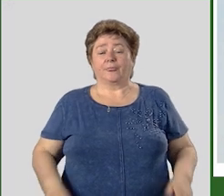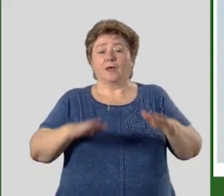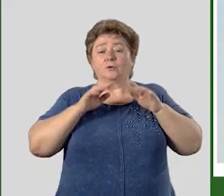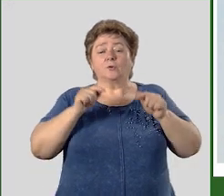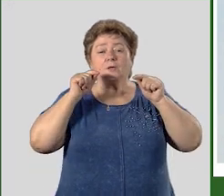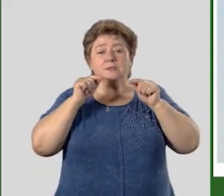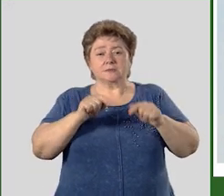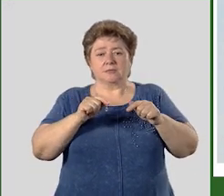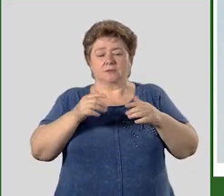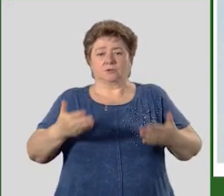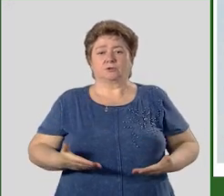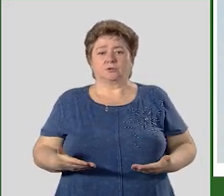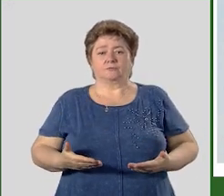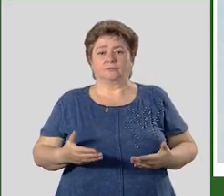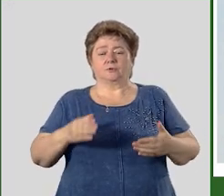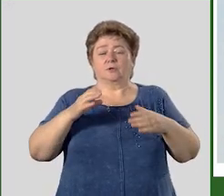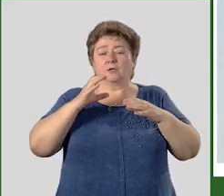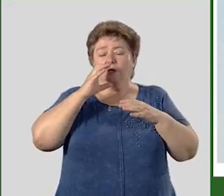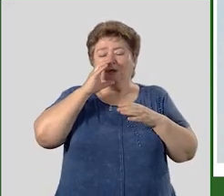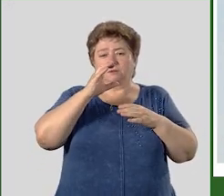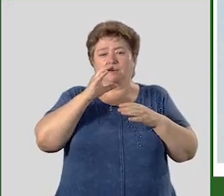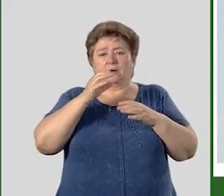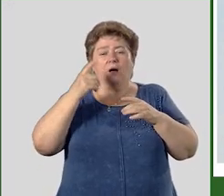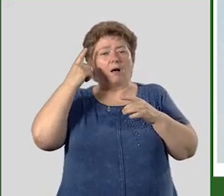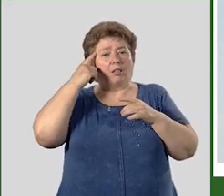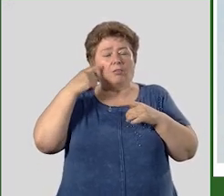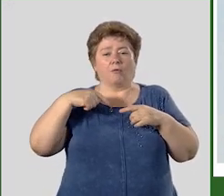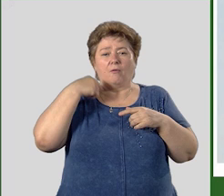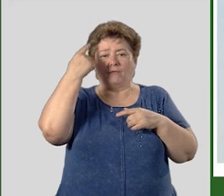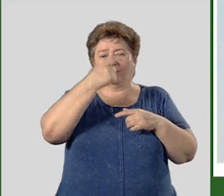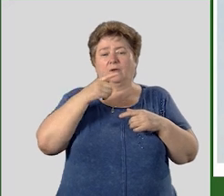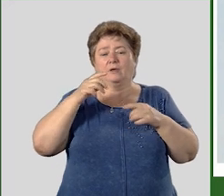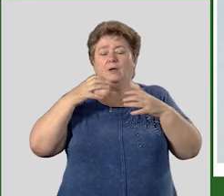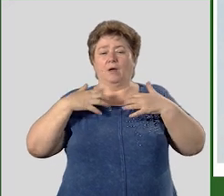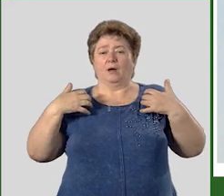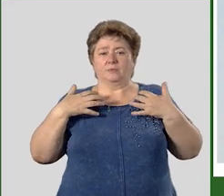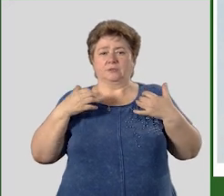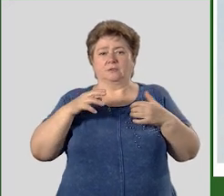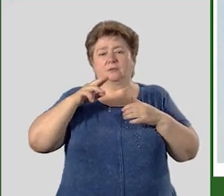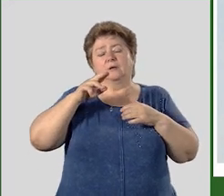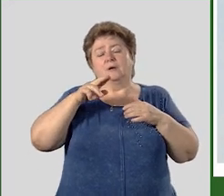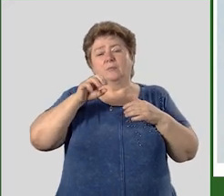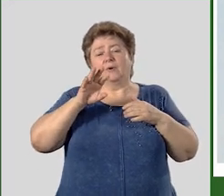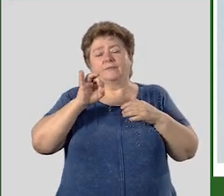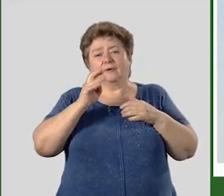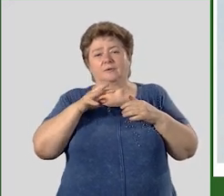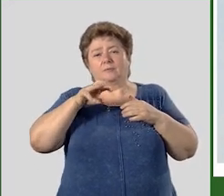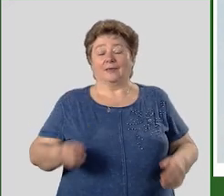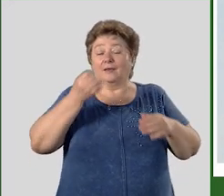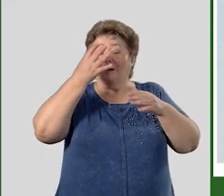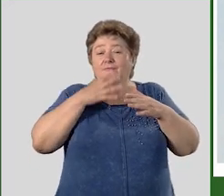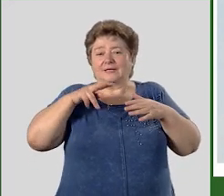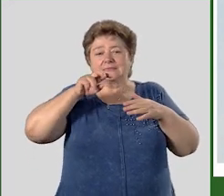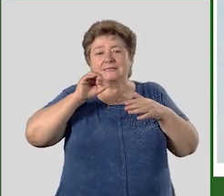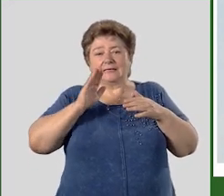Только здесь обитают собакоголовые обезьяны, павианы и мандрилы.